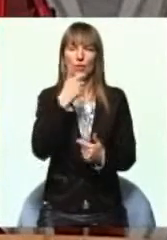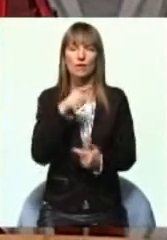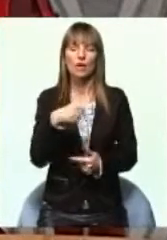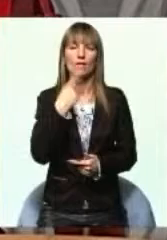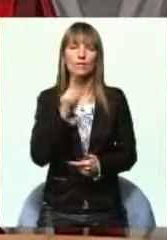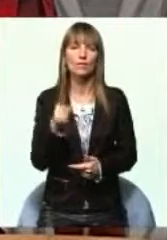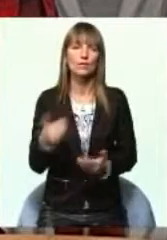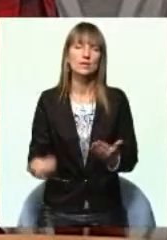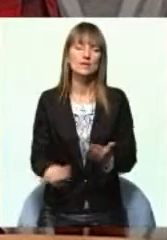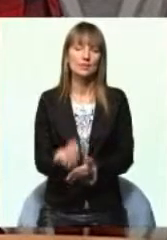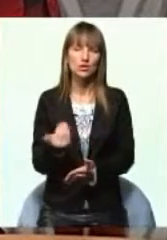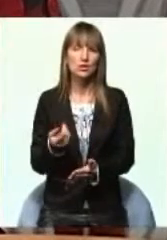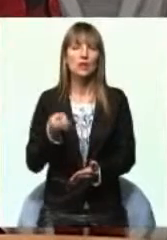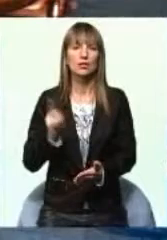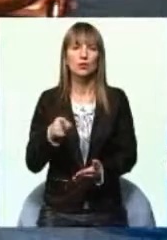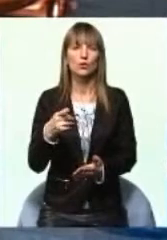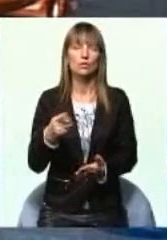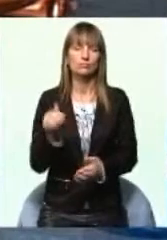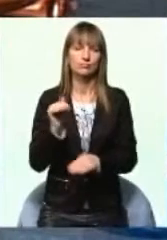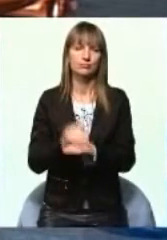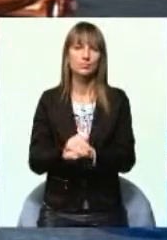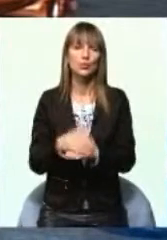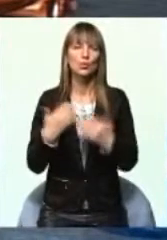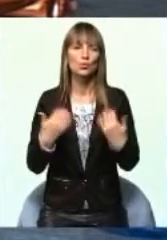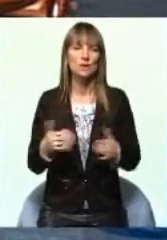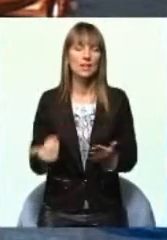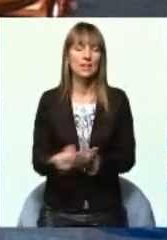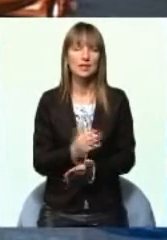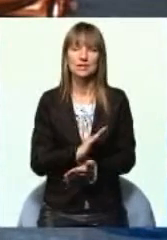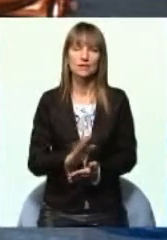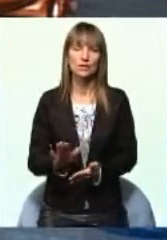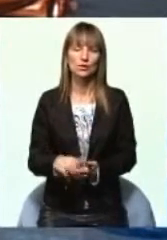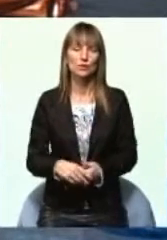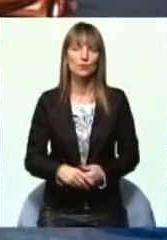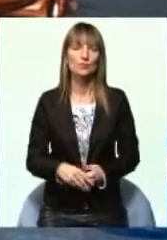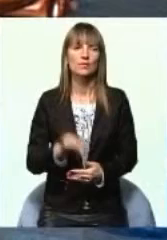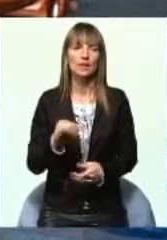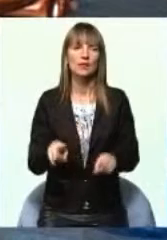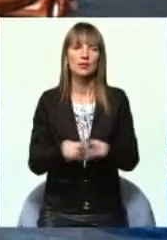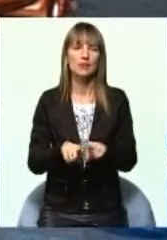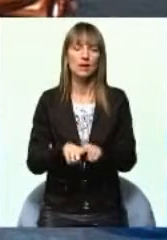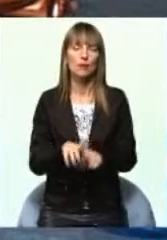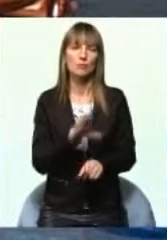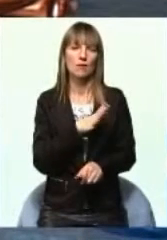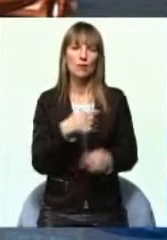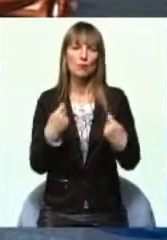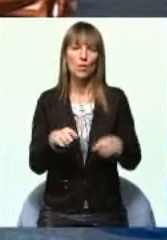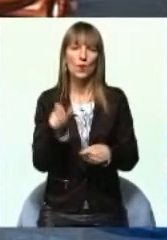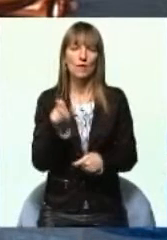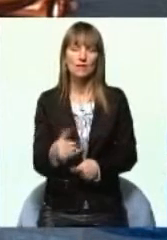вам говорять, що воно свіже, а насправді воно виявляється уже не свіжим. І таким чином продавці реально можуть